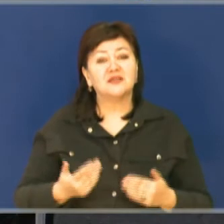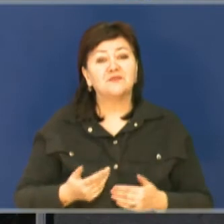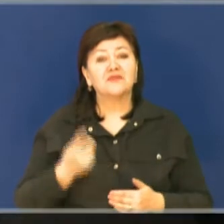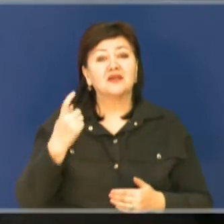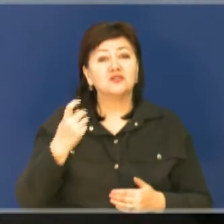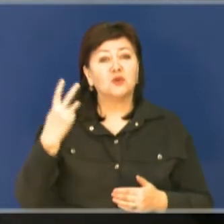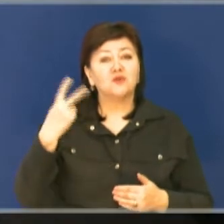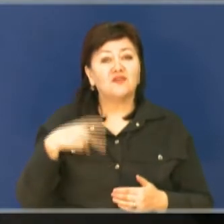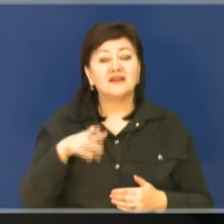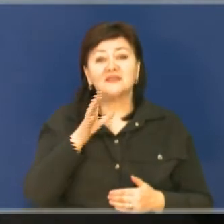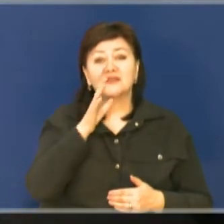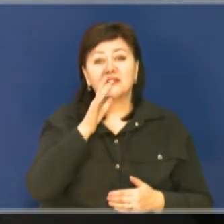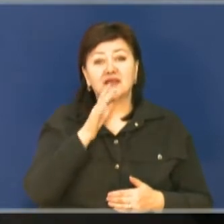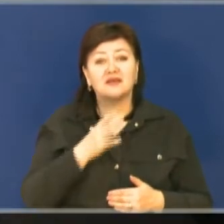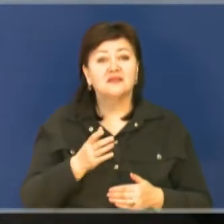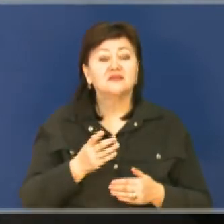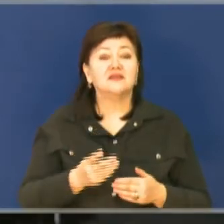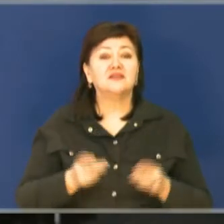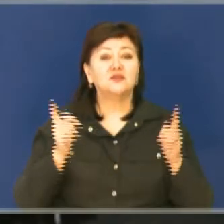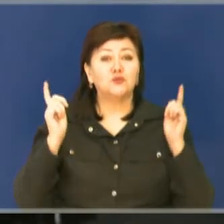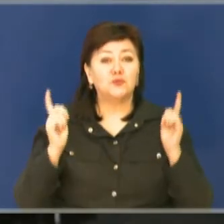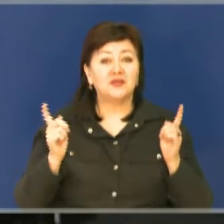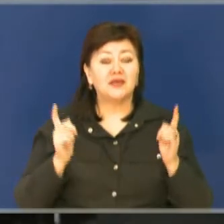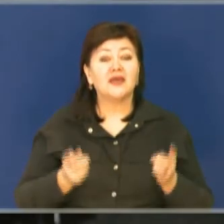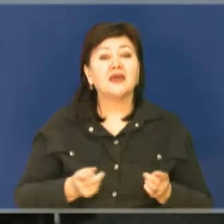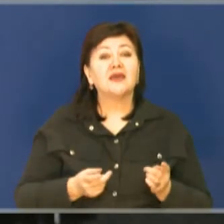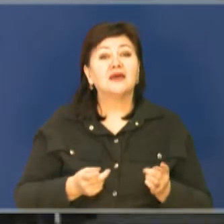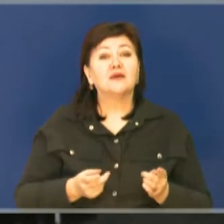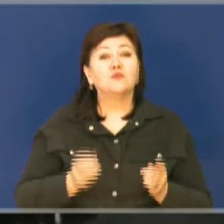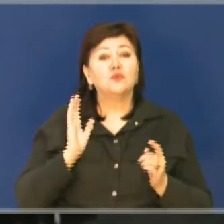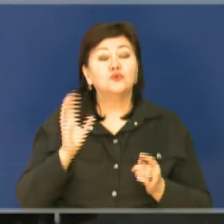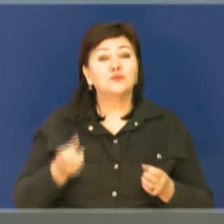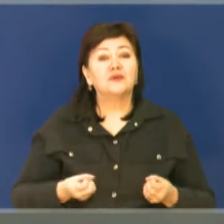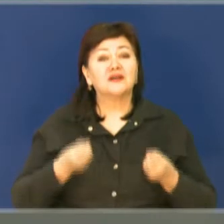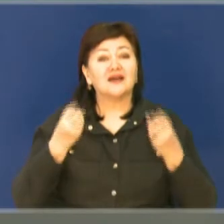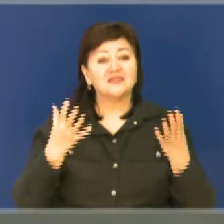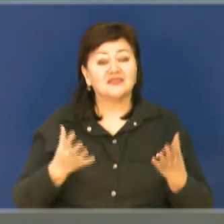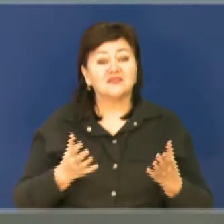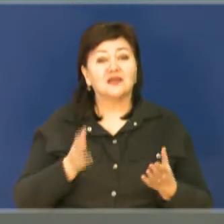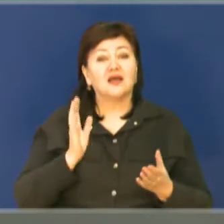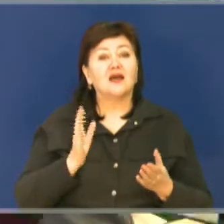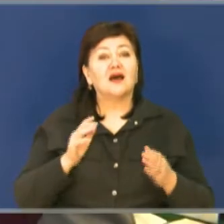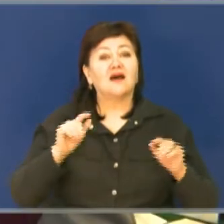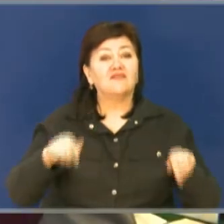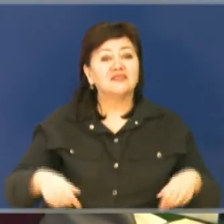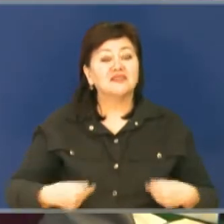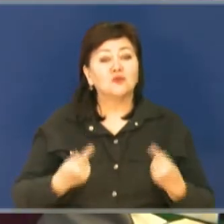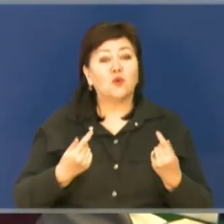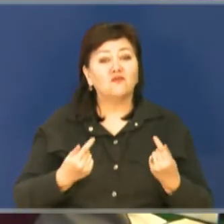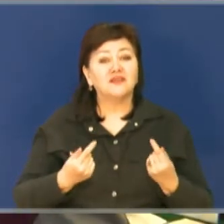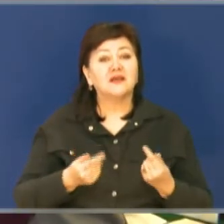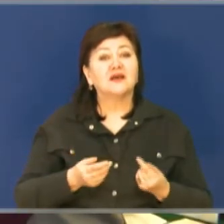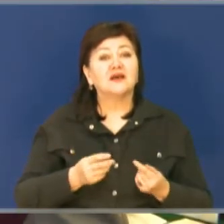стране планируется проведение ряда масштабных мероприятий. В рамках запланированных работ будет обновлен музей поэта в селе Хундузда. Кроме того,